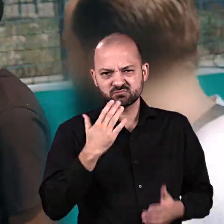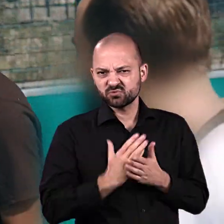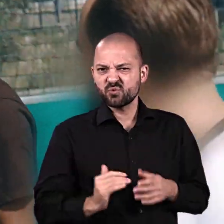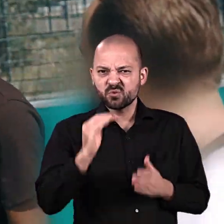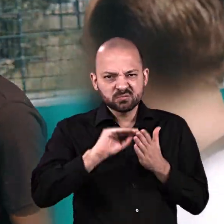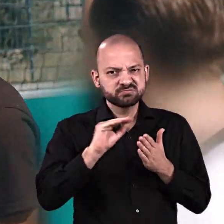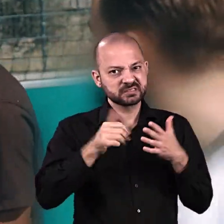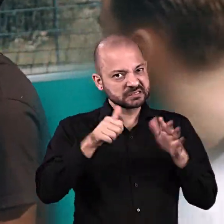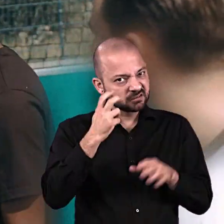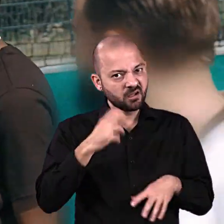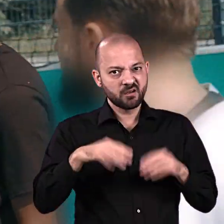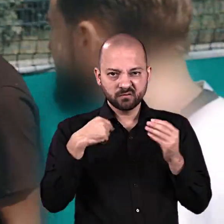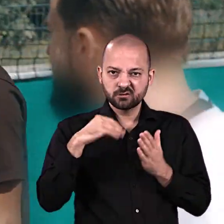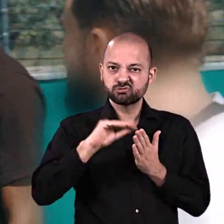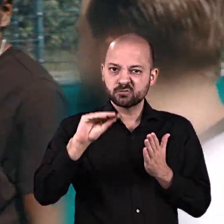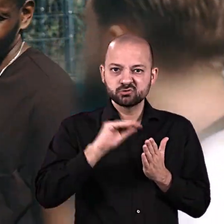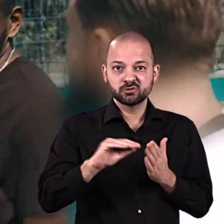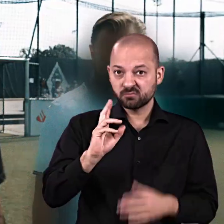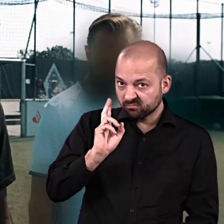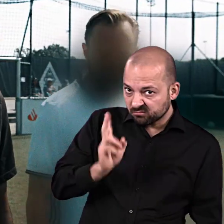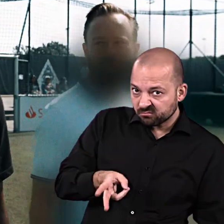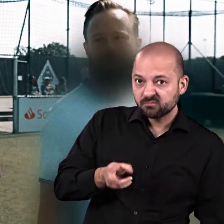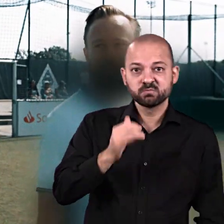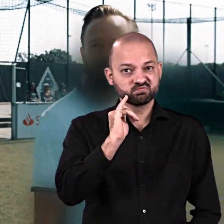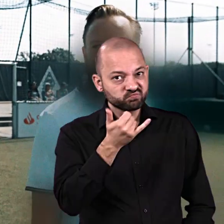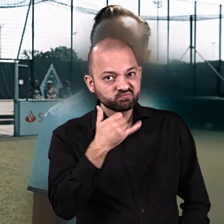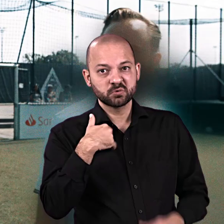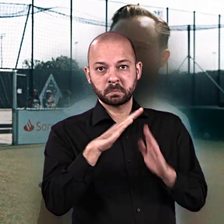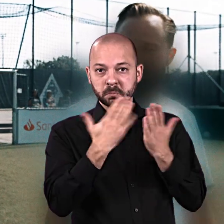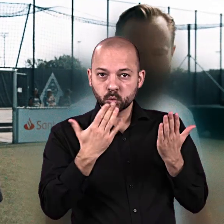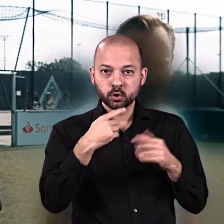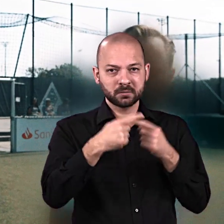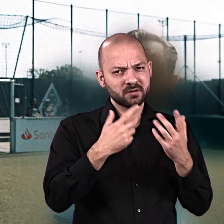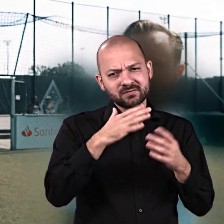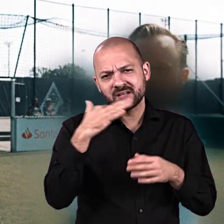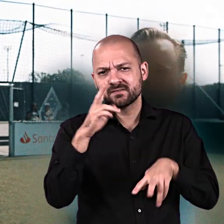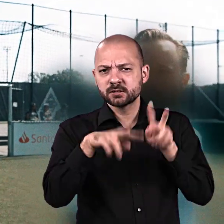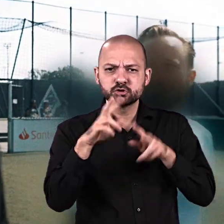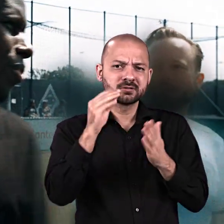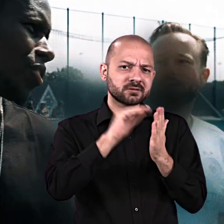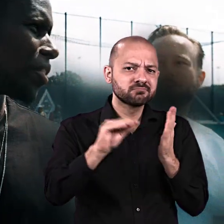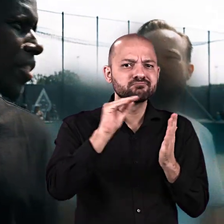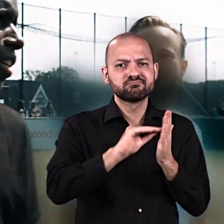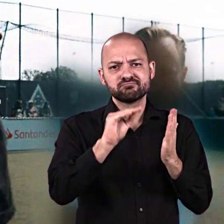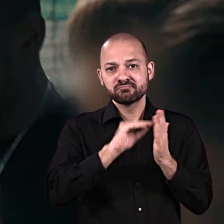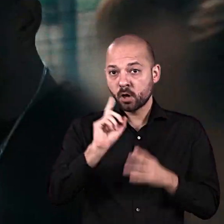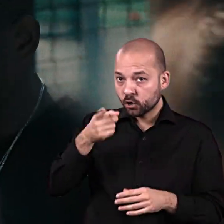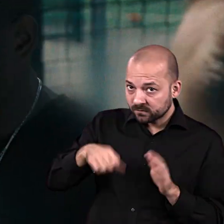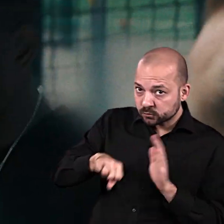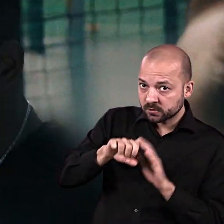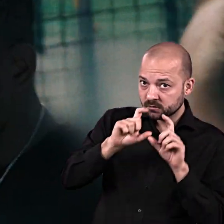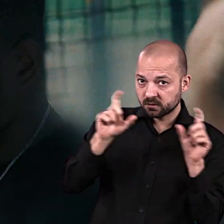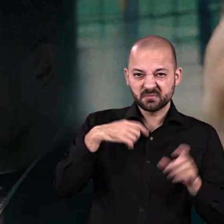ich 16 bin. Ja? Okay. Da habe ich immer ein Buch mit dabei und ich schreibe verschiedene Sachen.